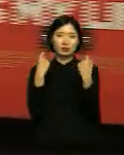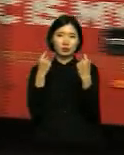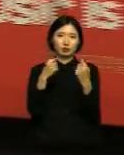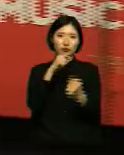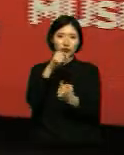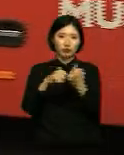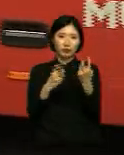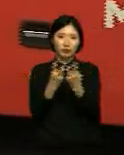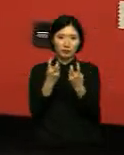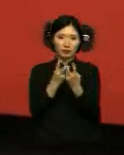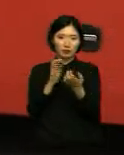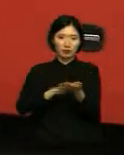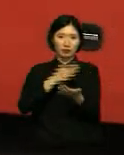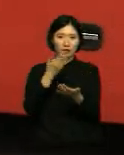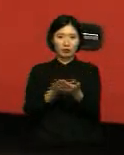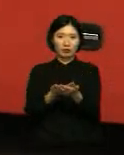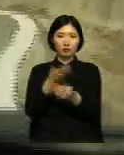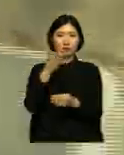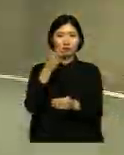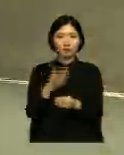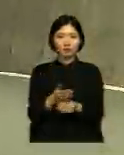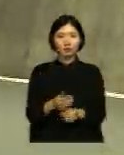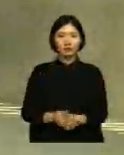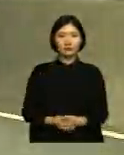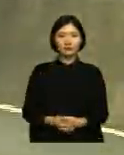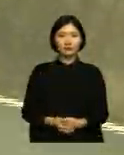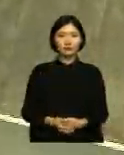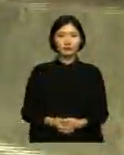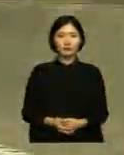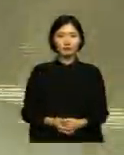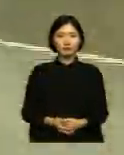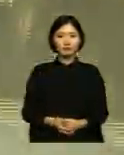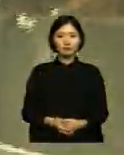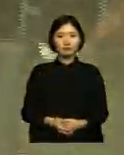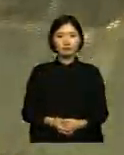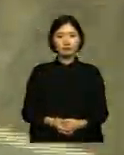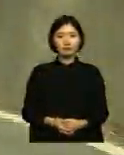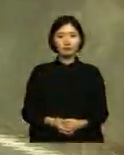운영 방법을 개선해 나가고 있습니다. 딜라이브 서울 경기 케이블TV 신승훈입니다.